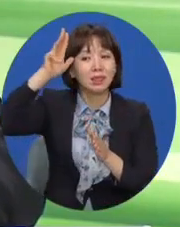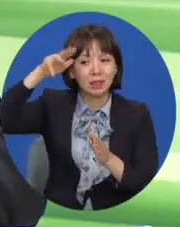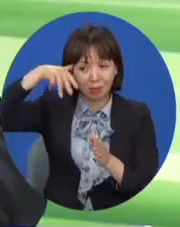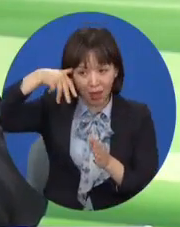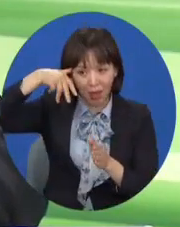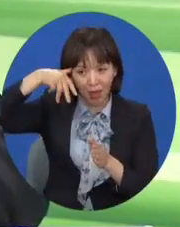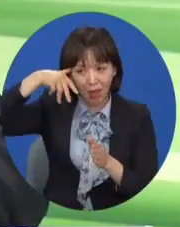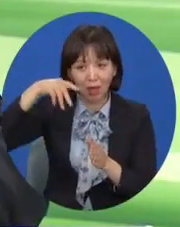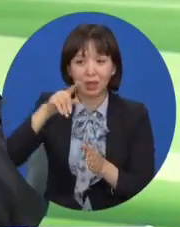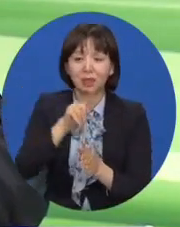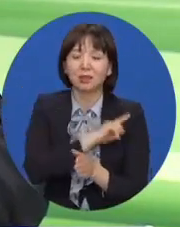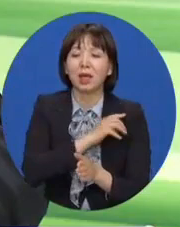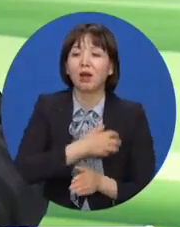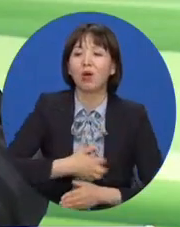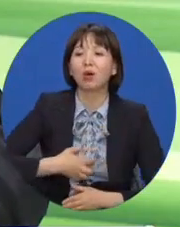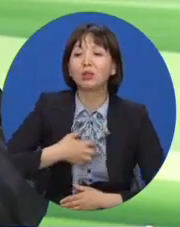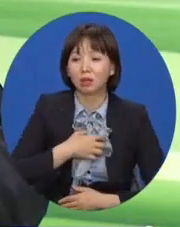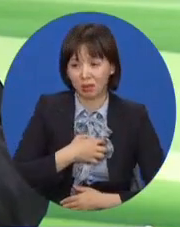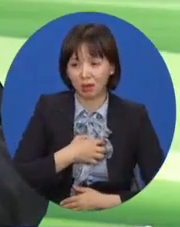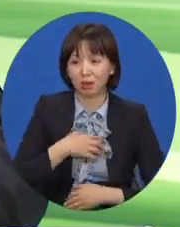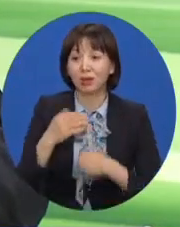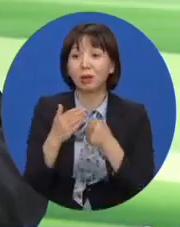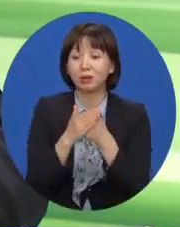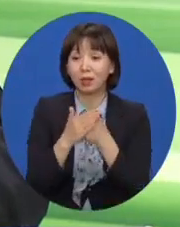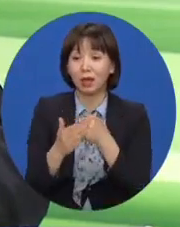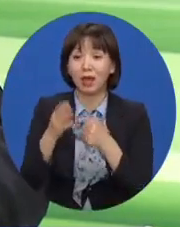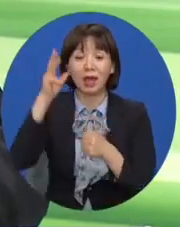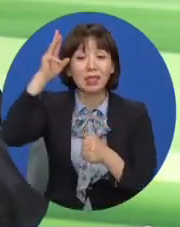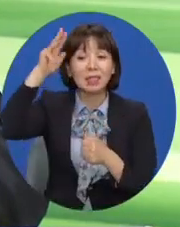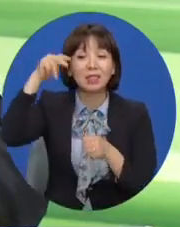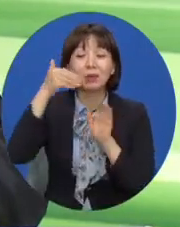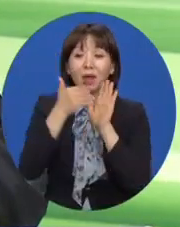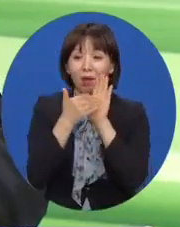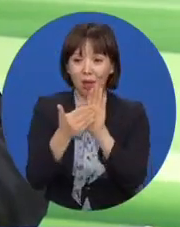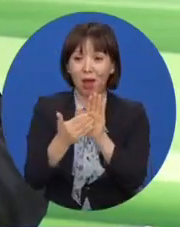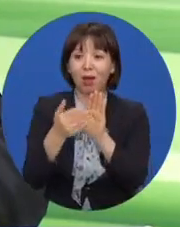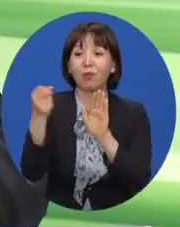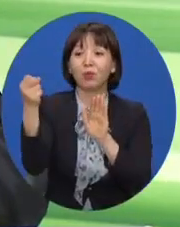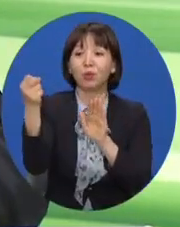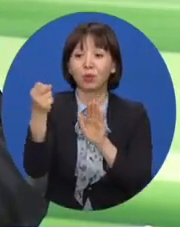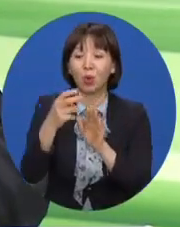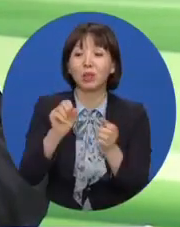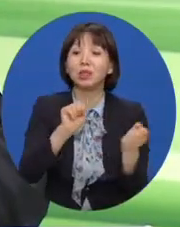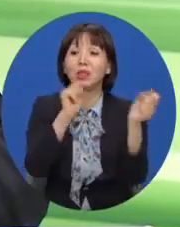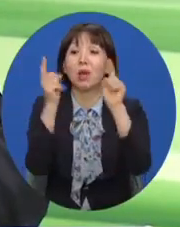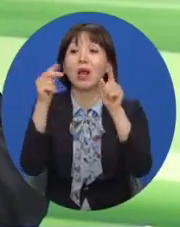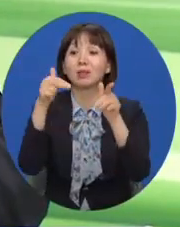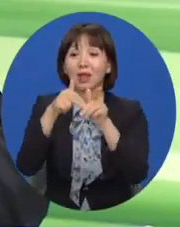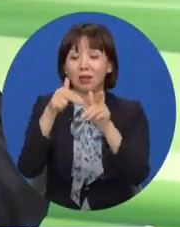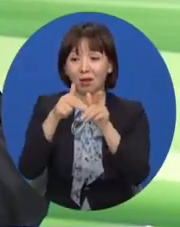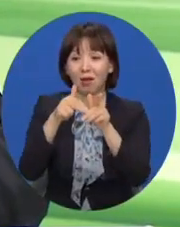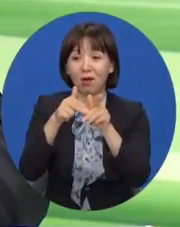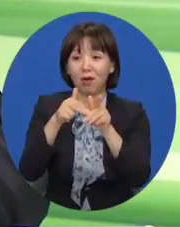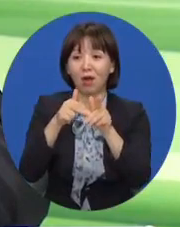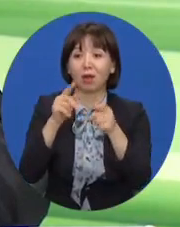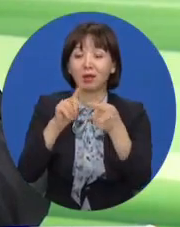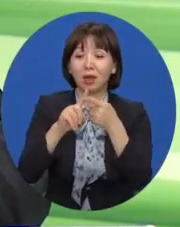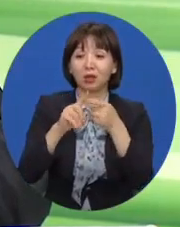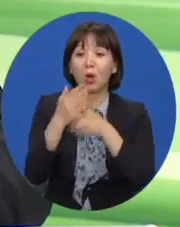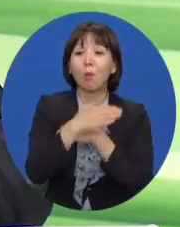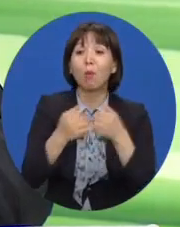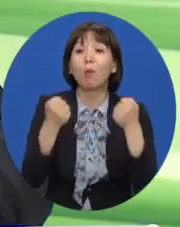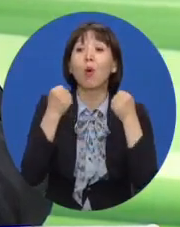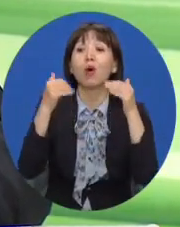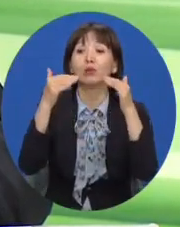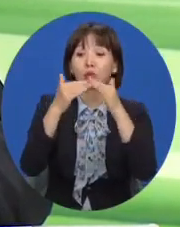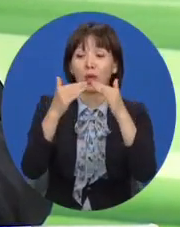이 병이 제일 그 걱정이 되지 않습니까? 그래서 치매 예방 및 그 재활센터 같은 것을 보건소에다가 이제